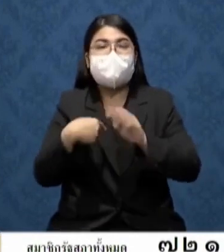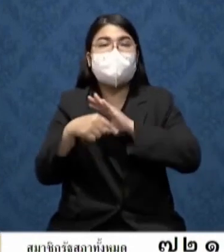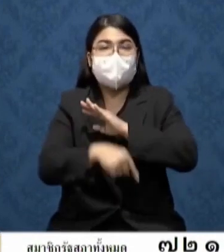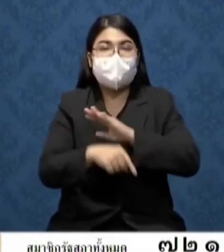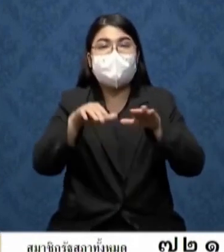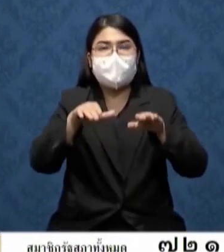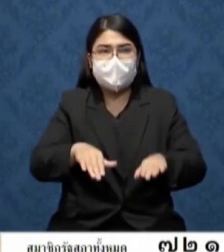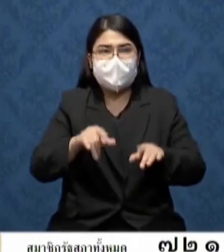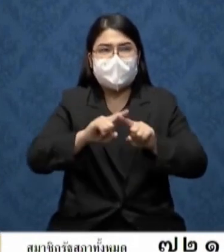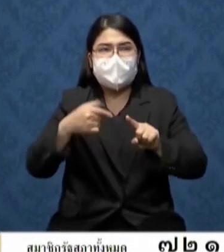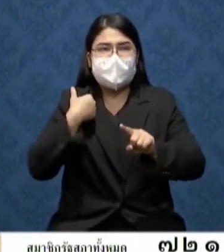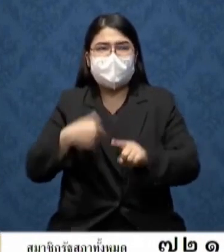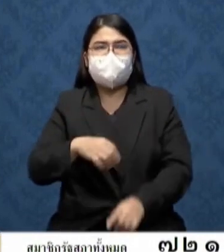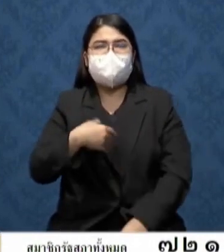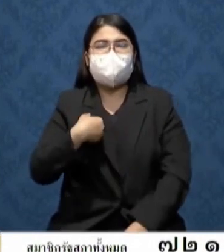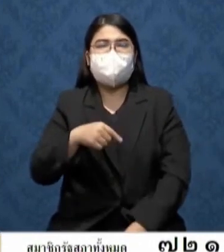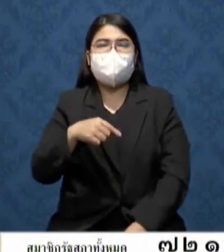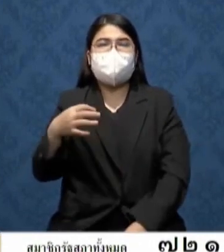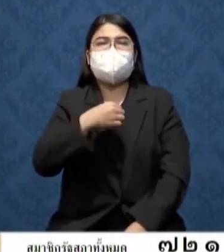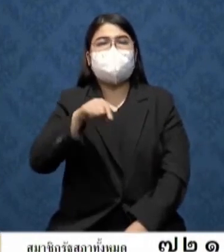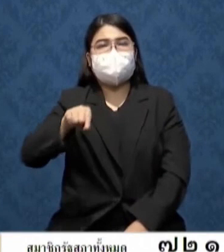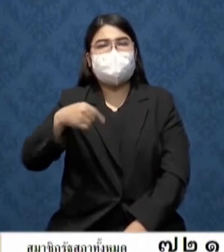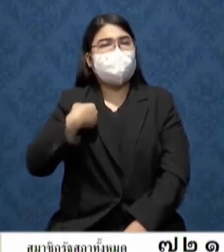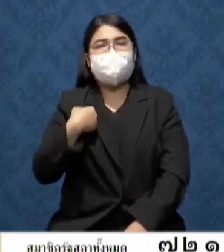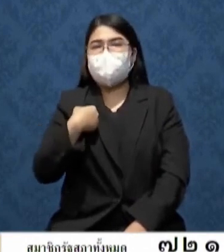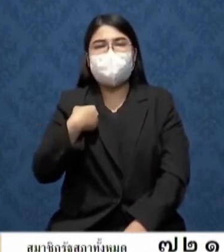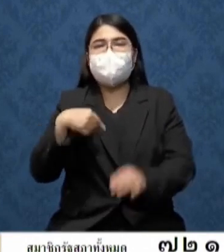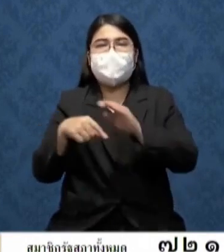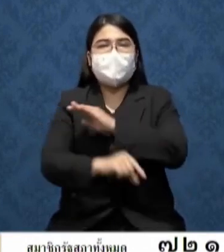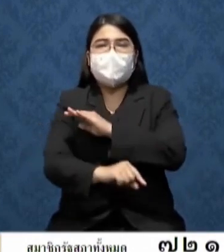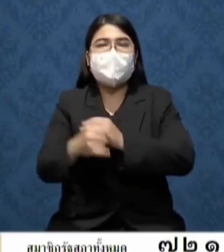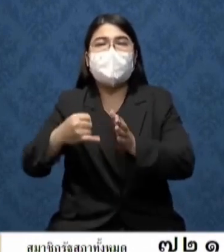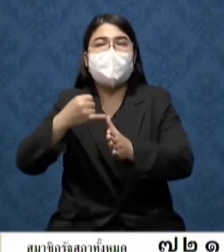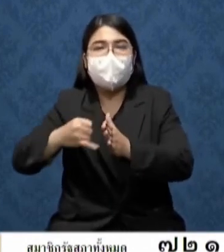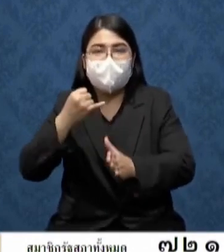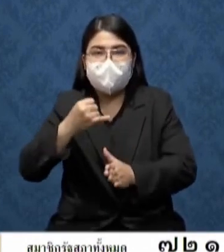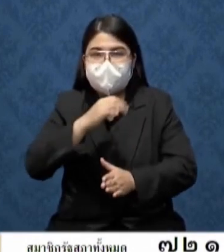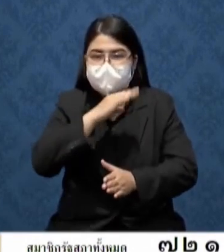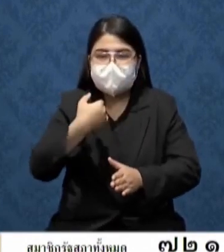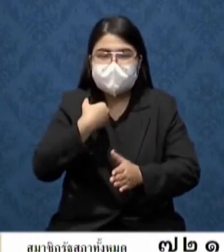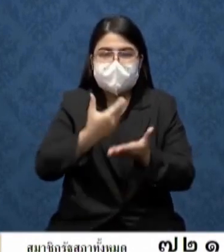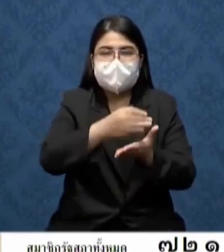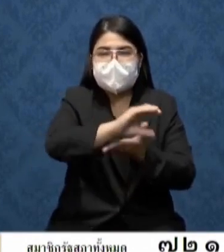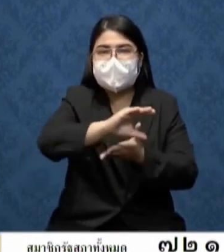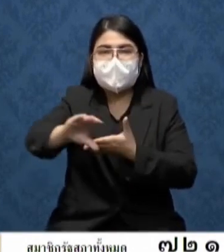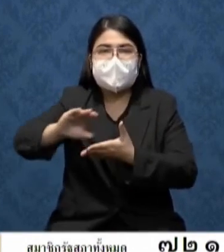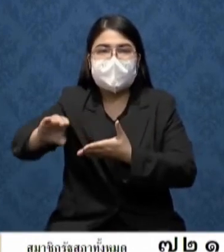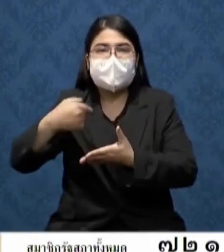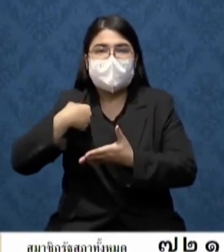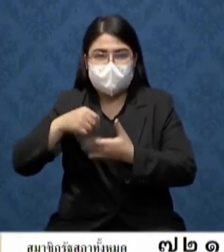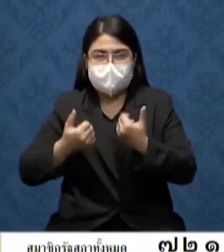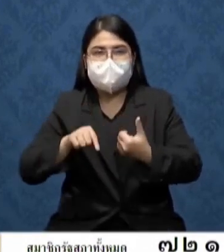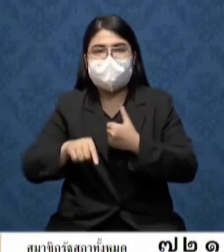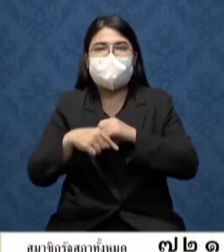การที่มากระจกตัวกระจกอัมนกระจงพี่อยนี่ลครับ Corruption งายกก่ากจายออกไปเนยaca โอกาสใการที่จะ Corruptionน้อยกวาด